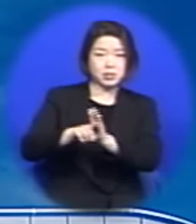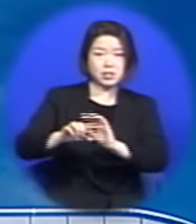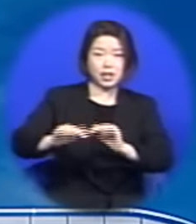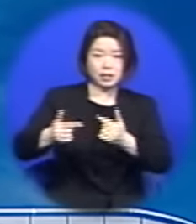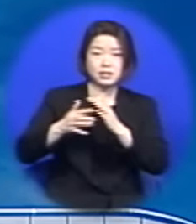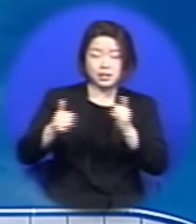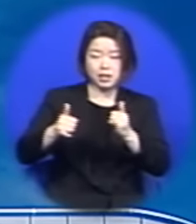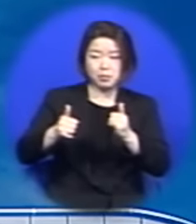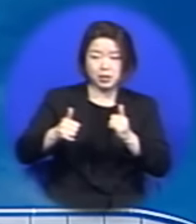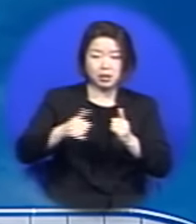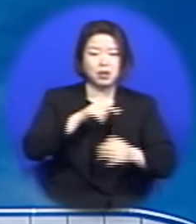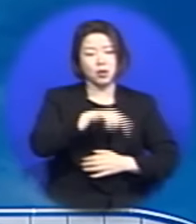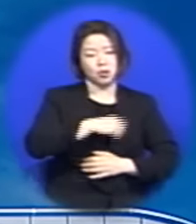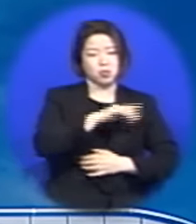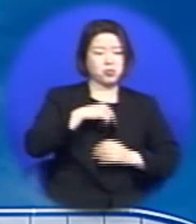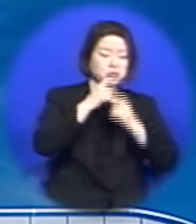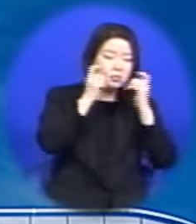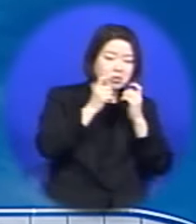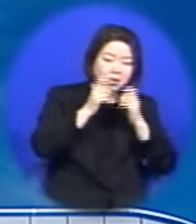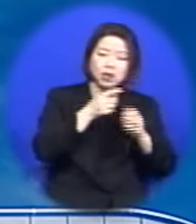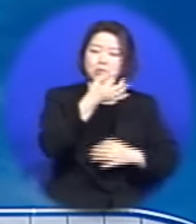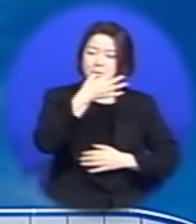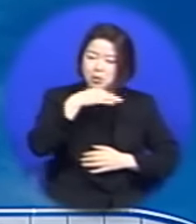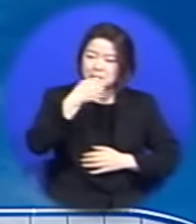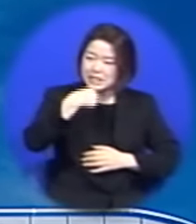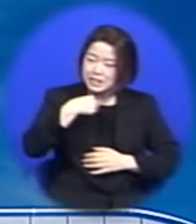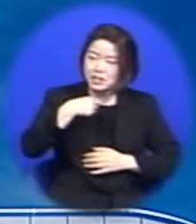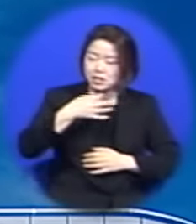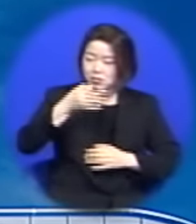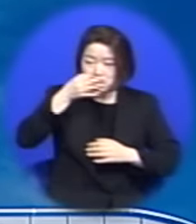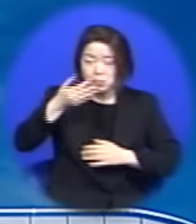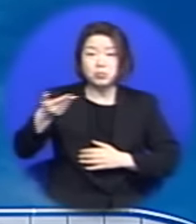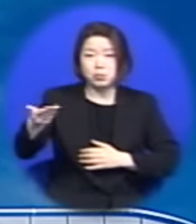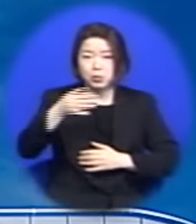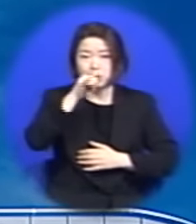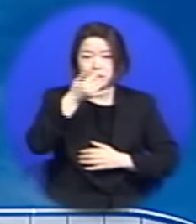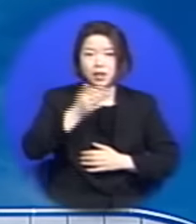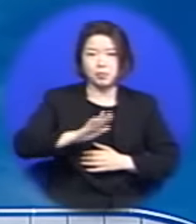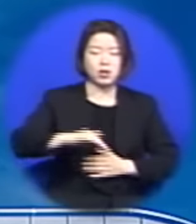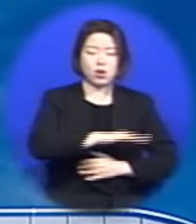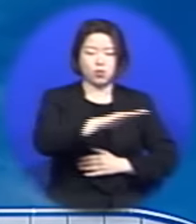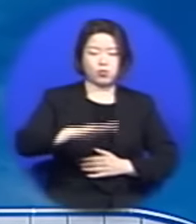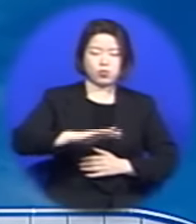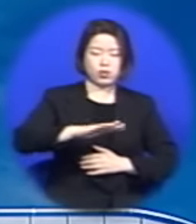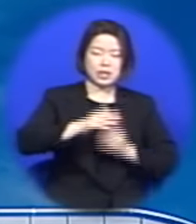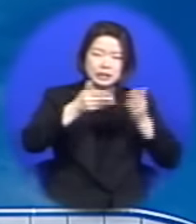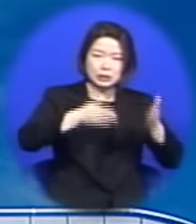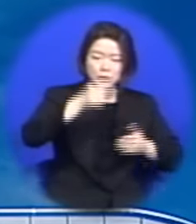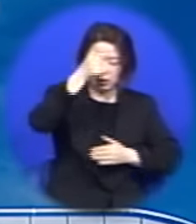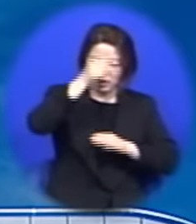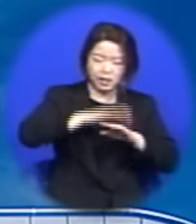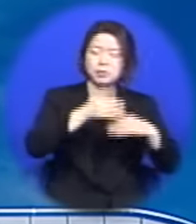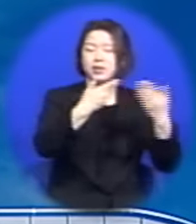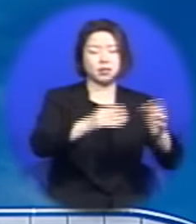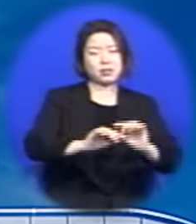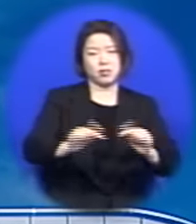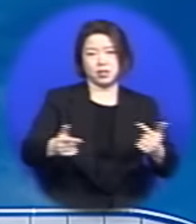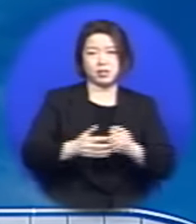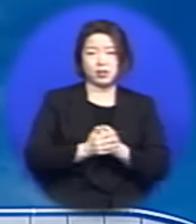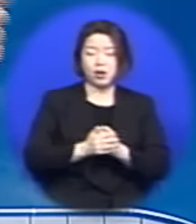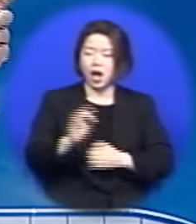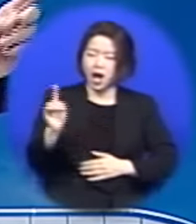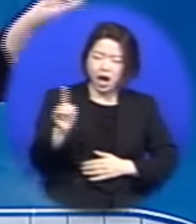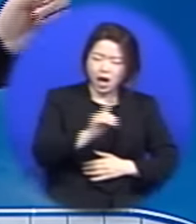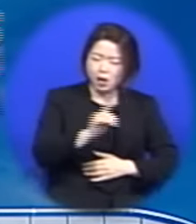비춰졌다 men 우리 예배드린 거 아닙니다 그동안 아무리 많은 예배를 드렸어도